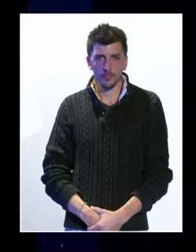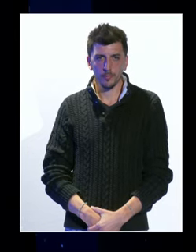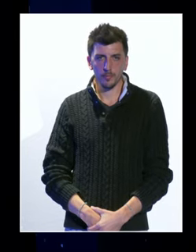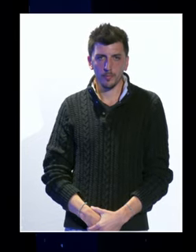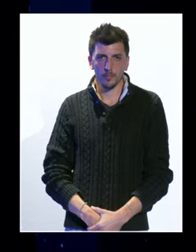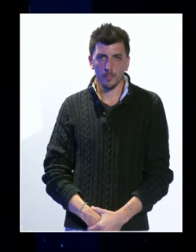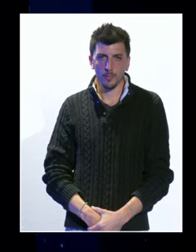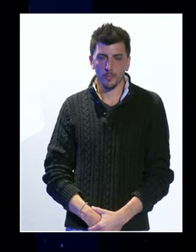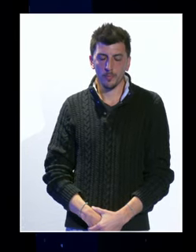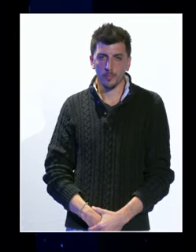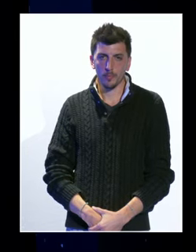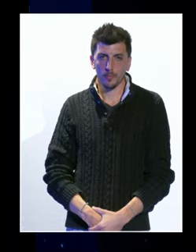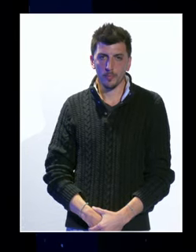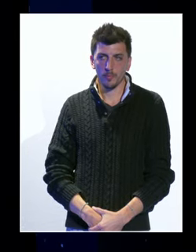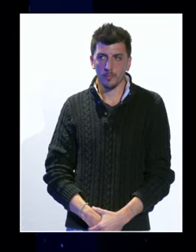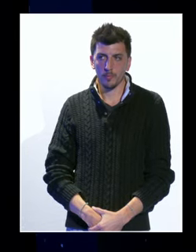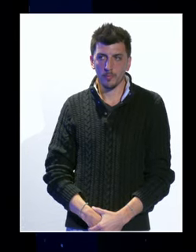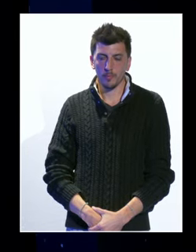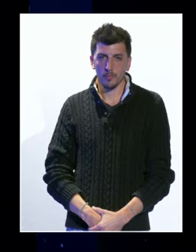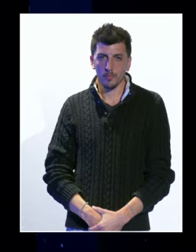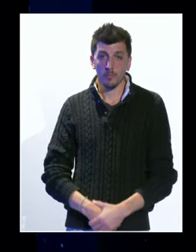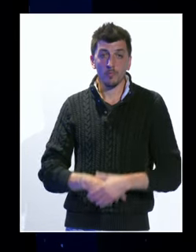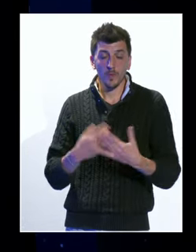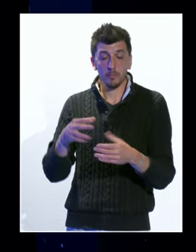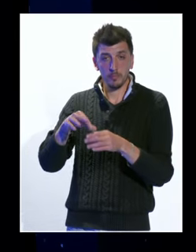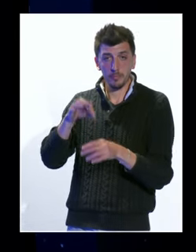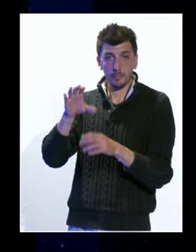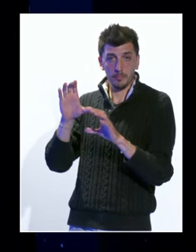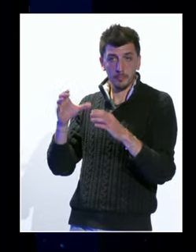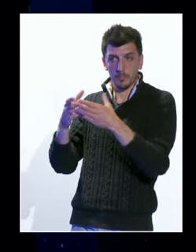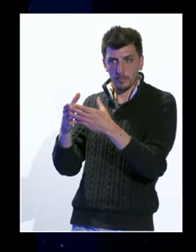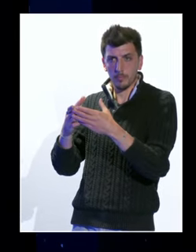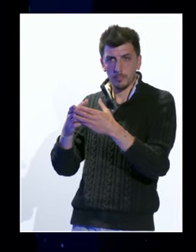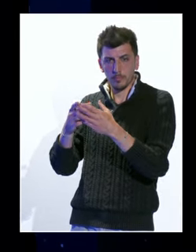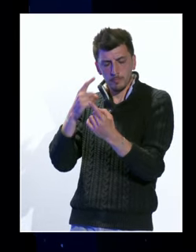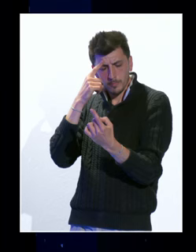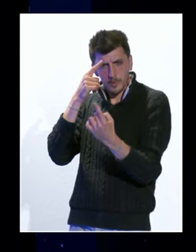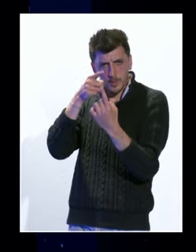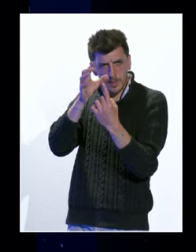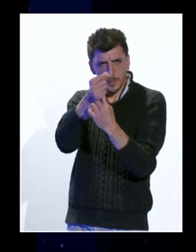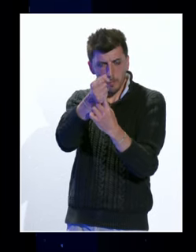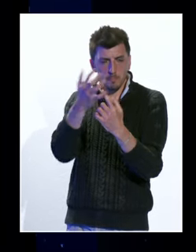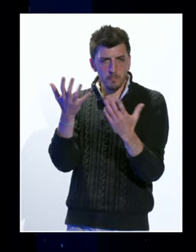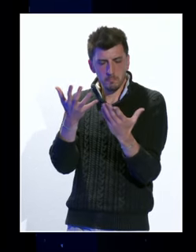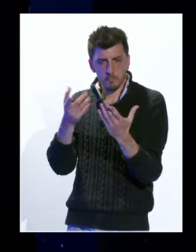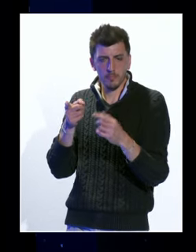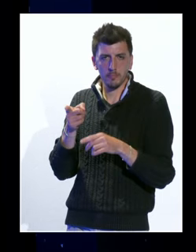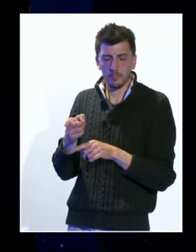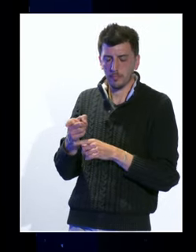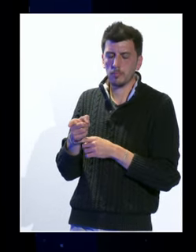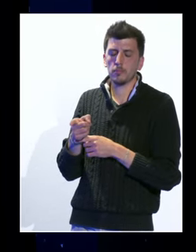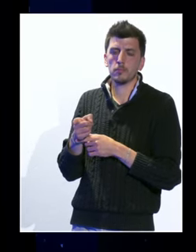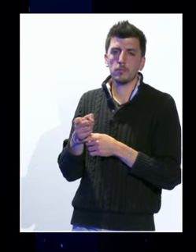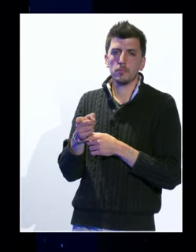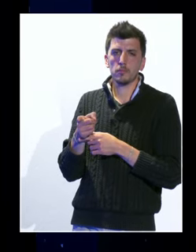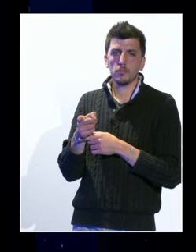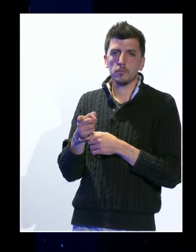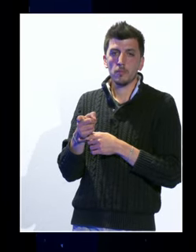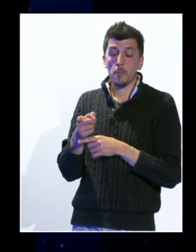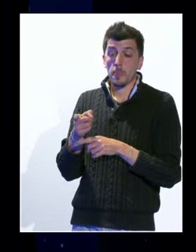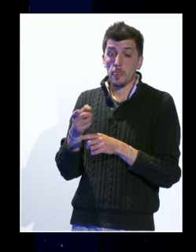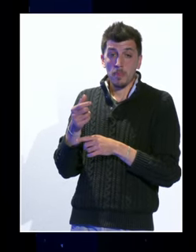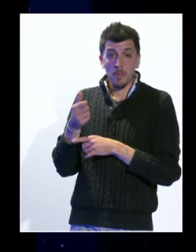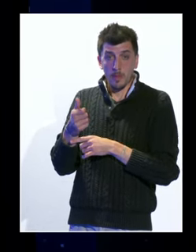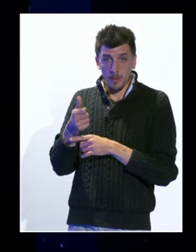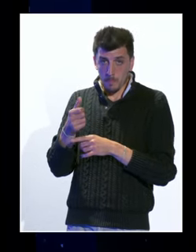La feuille de route de ceux qui sont élus aujourd'hui et du gouvernement, c'est qu'ils doivent affronter